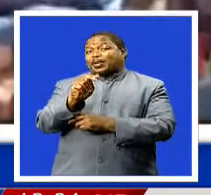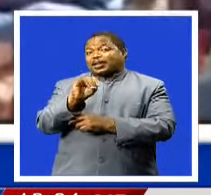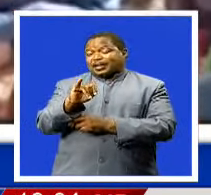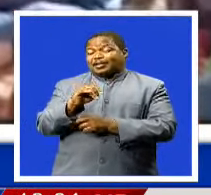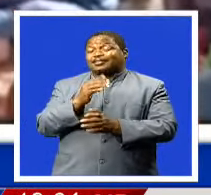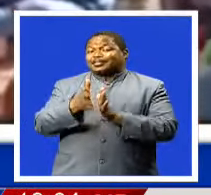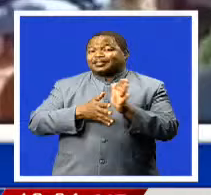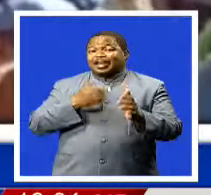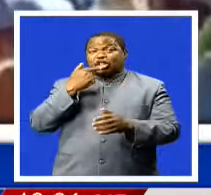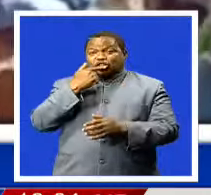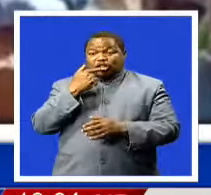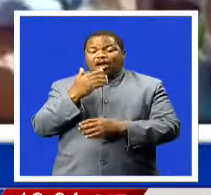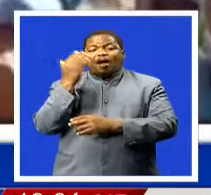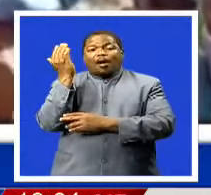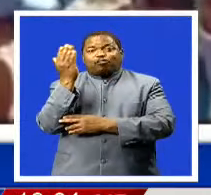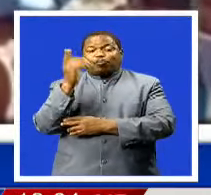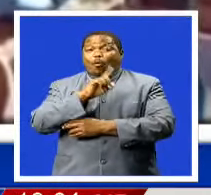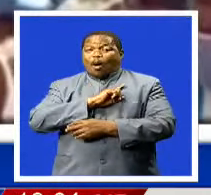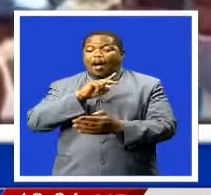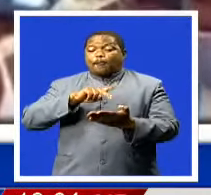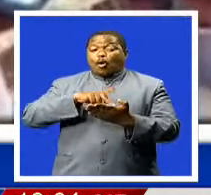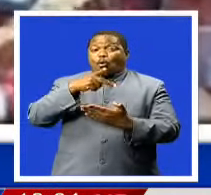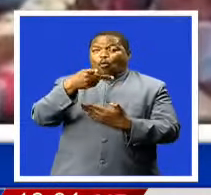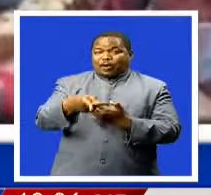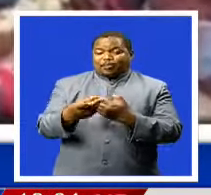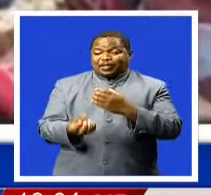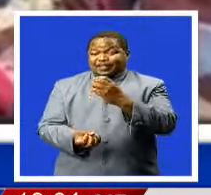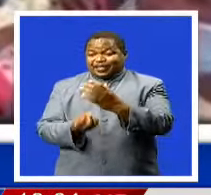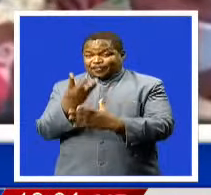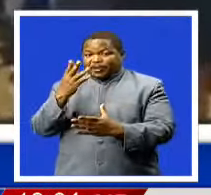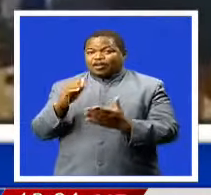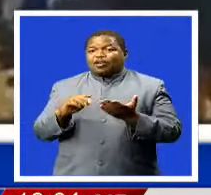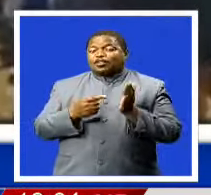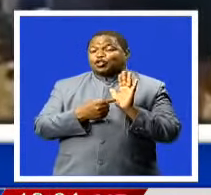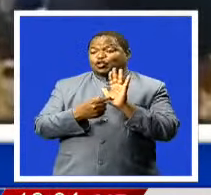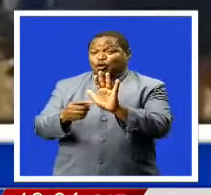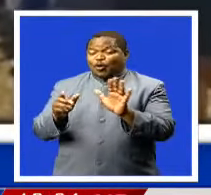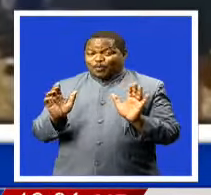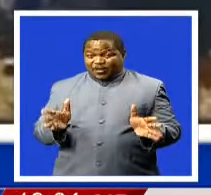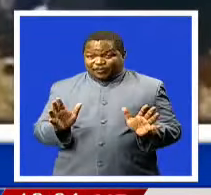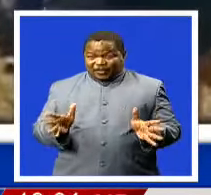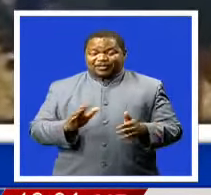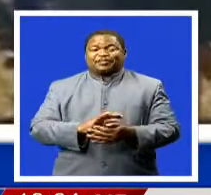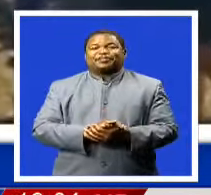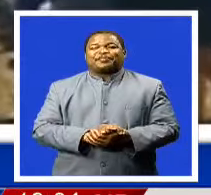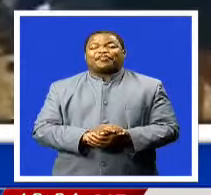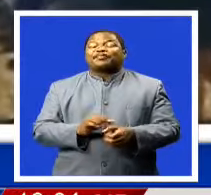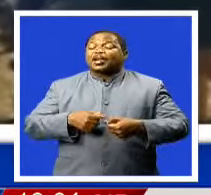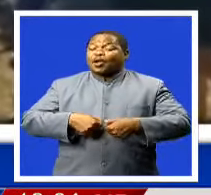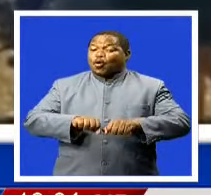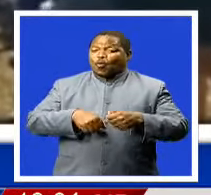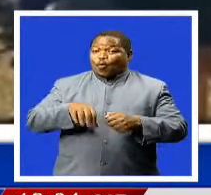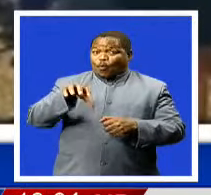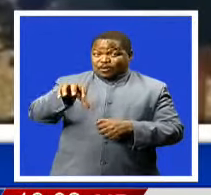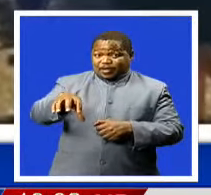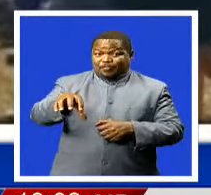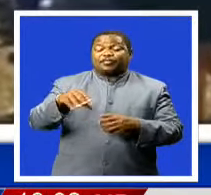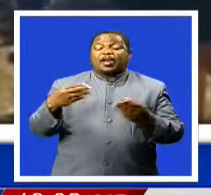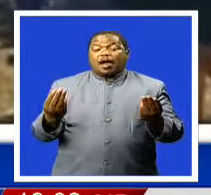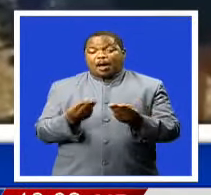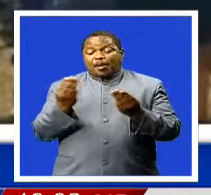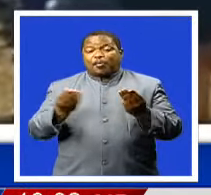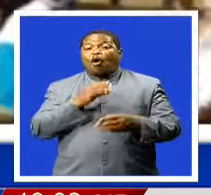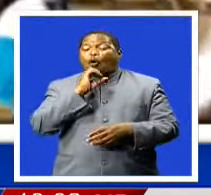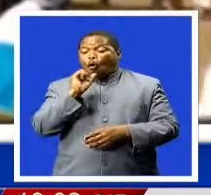Inkundla yasenzingeni ihlanganise bogogo nabomkhulu kanye nalabakhubatekile kuyobemukelisa tipho letibuya endlovukazini